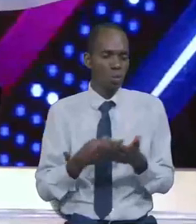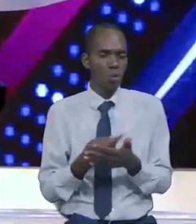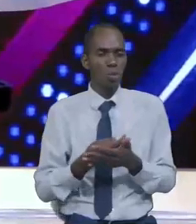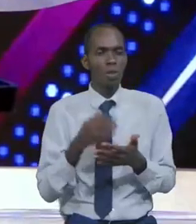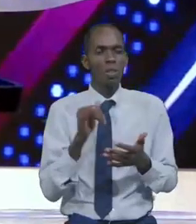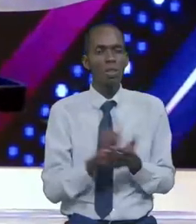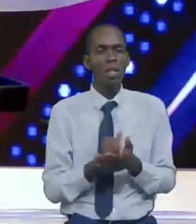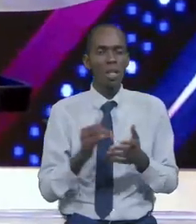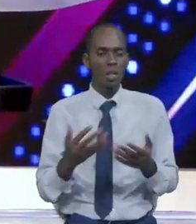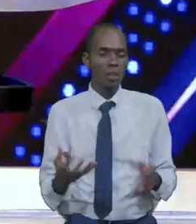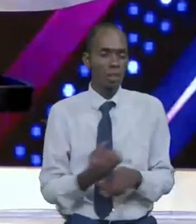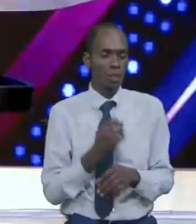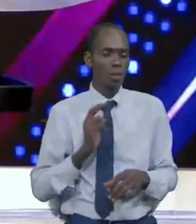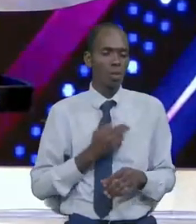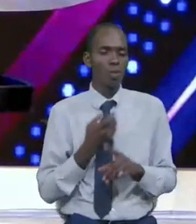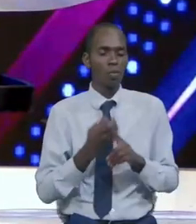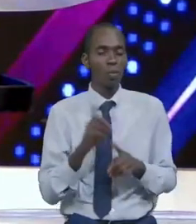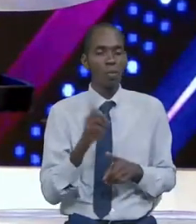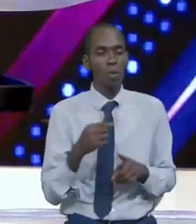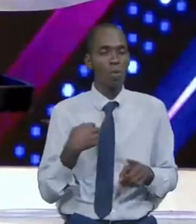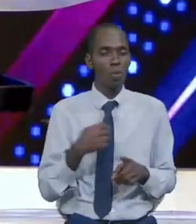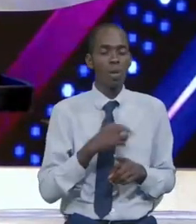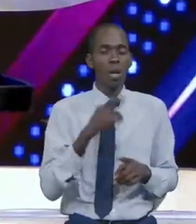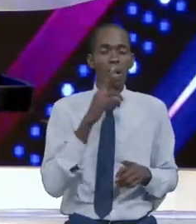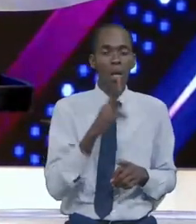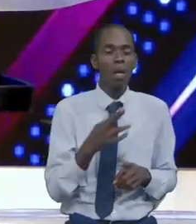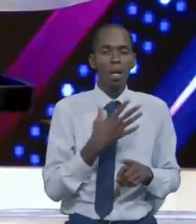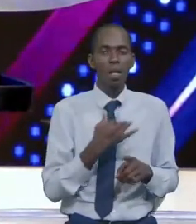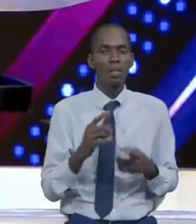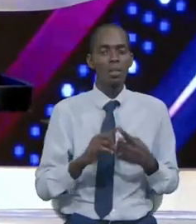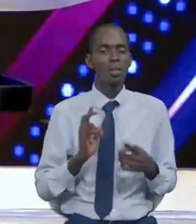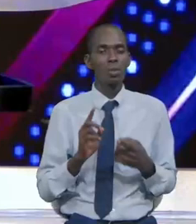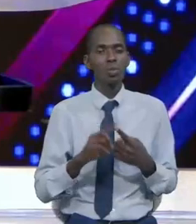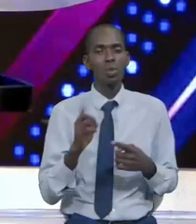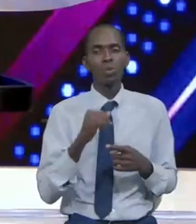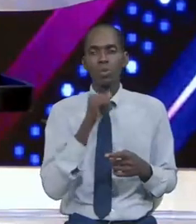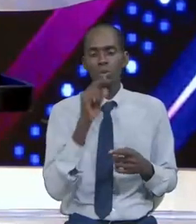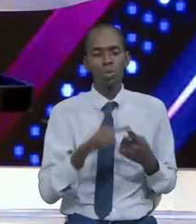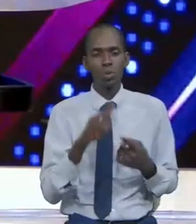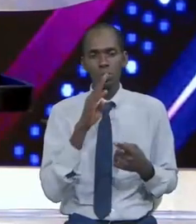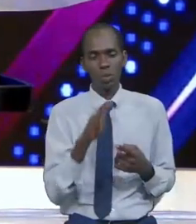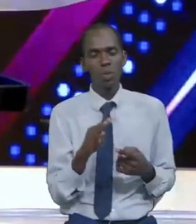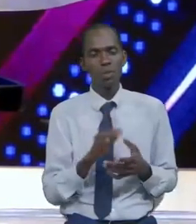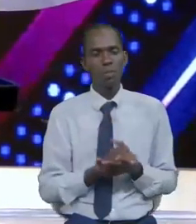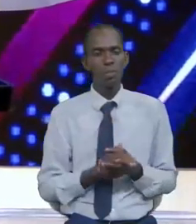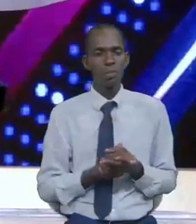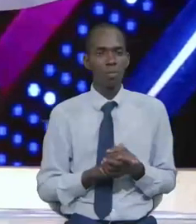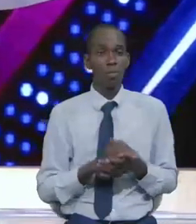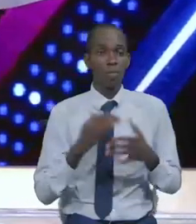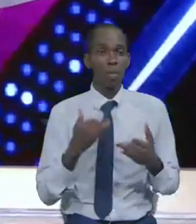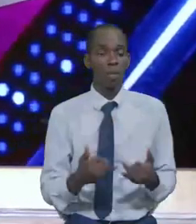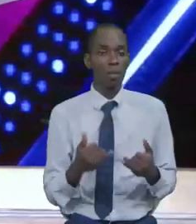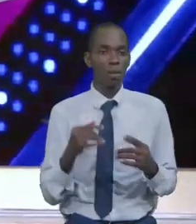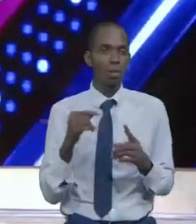nous prend de là où nous sommes pour nous amener là où on doit être à notre destinée éternelle. Nous allons